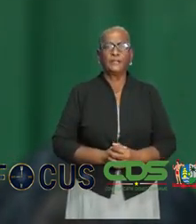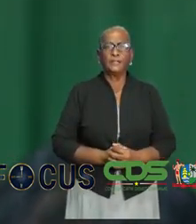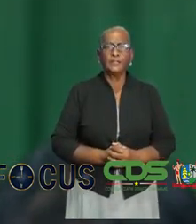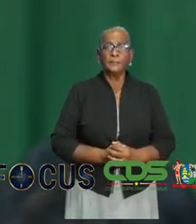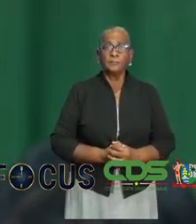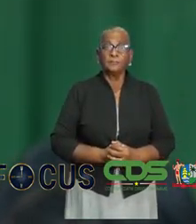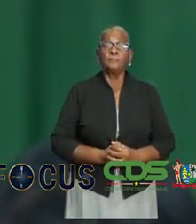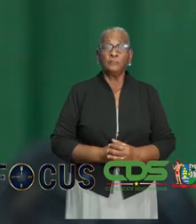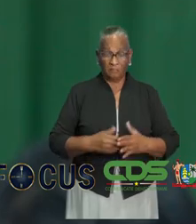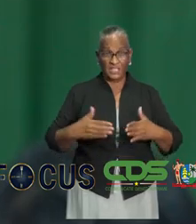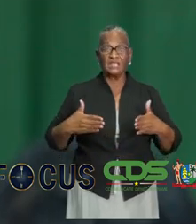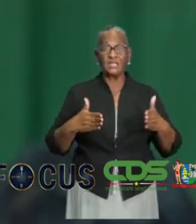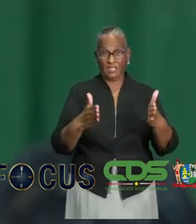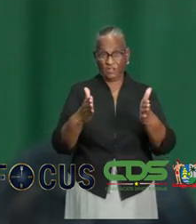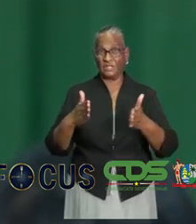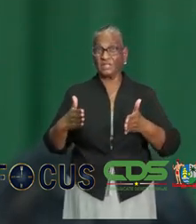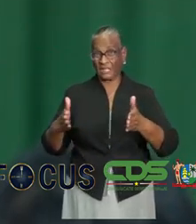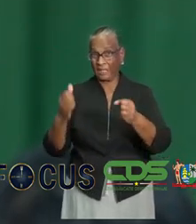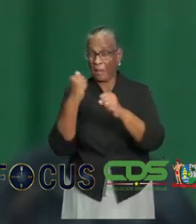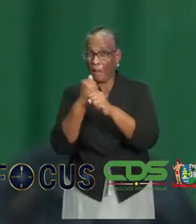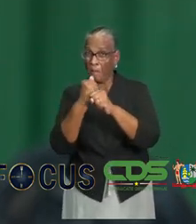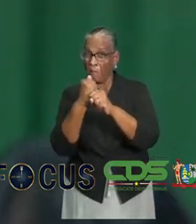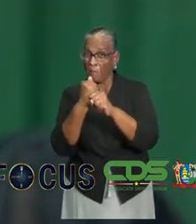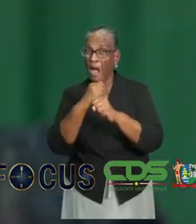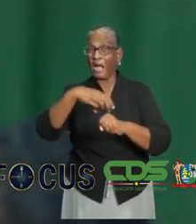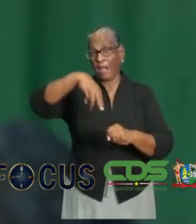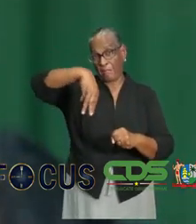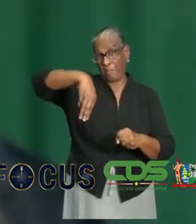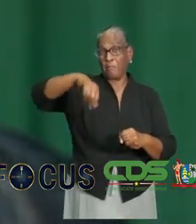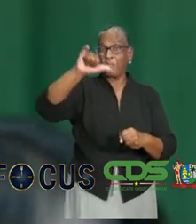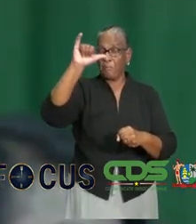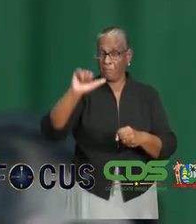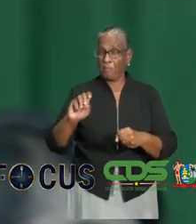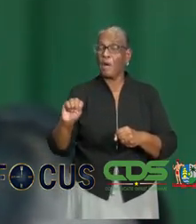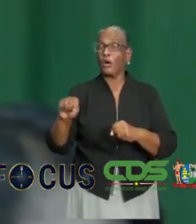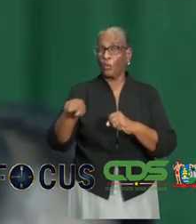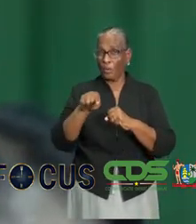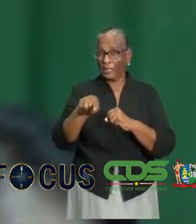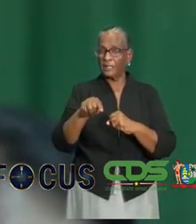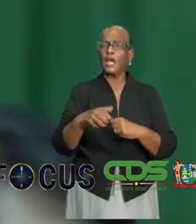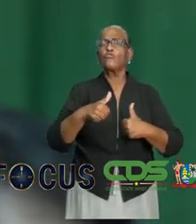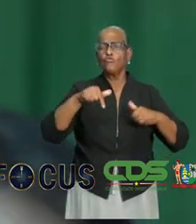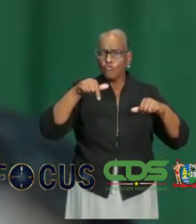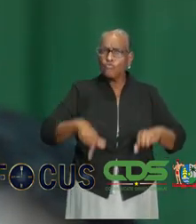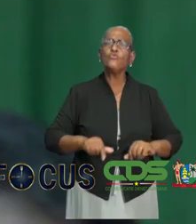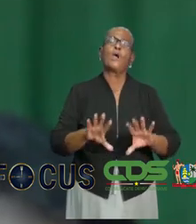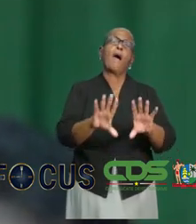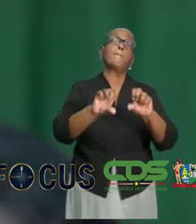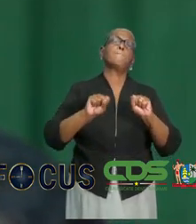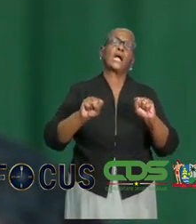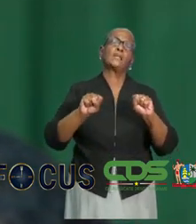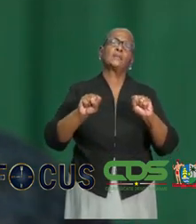De infrastructurele werken in het Marwijnengebied worden aangepakt.